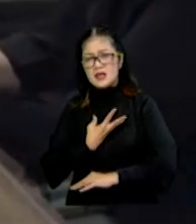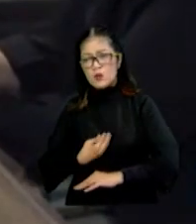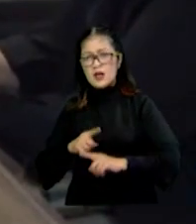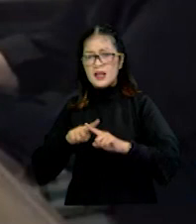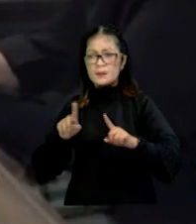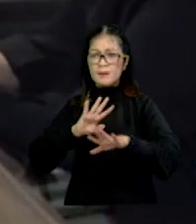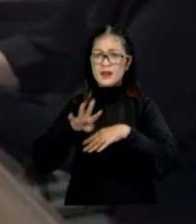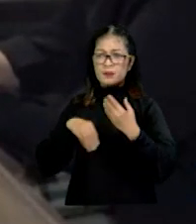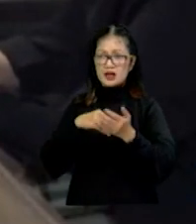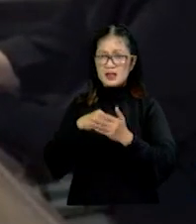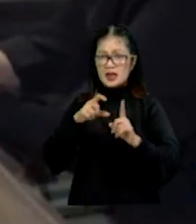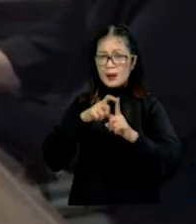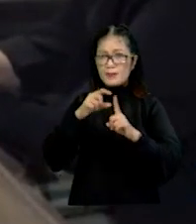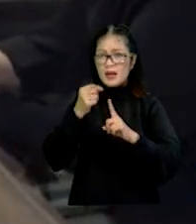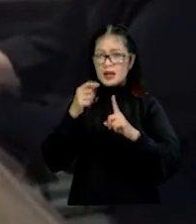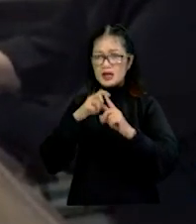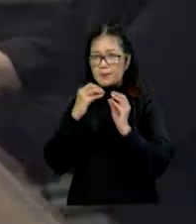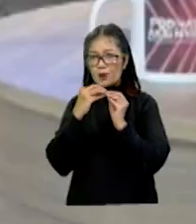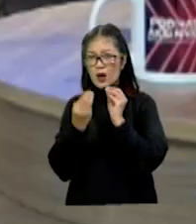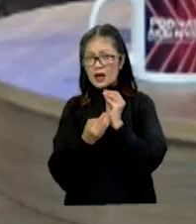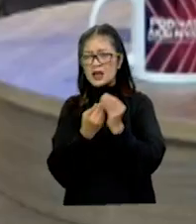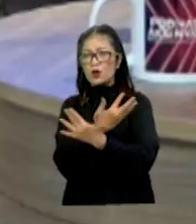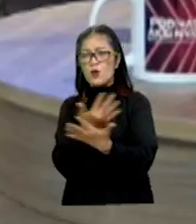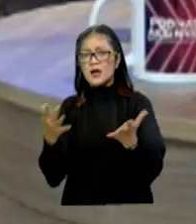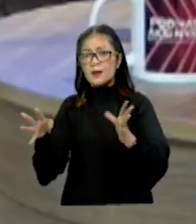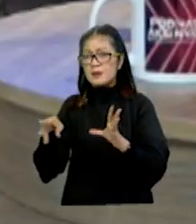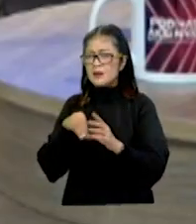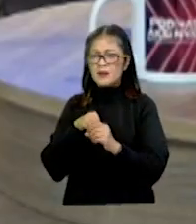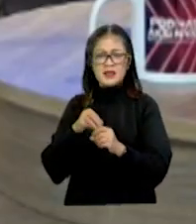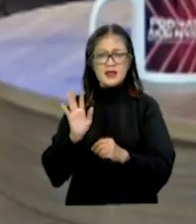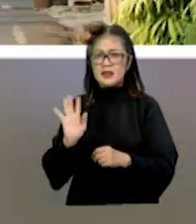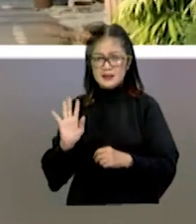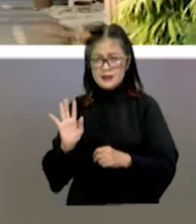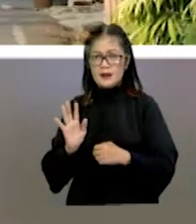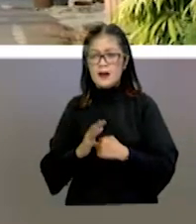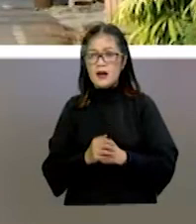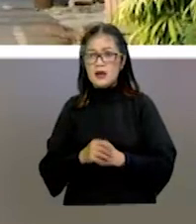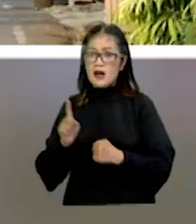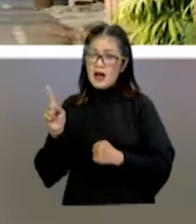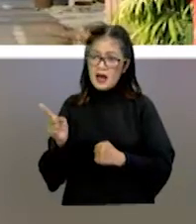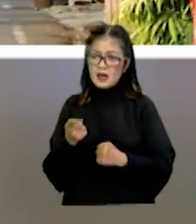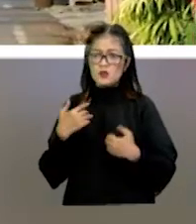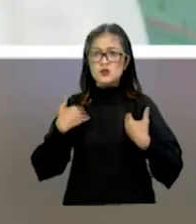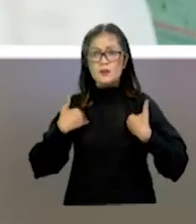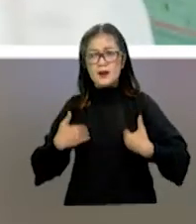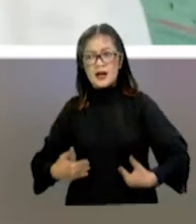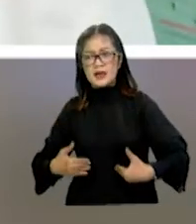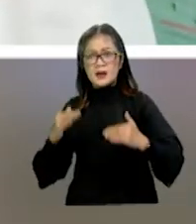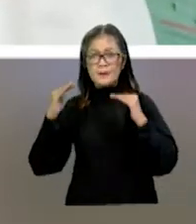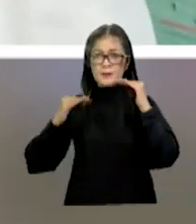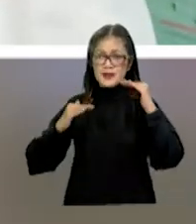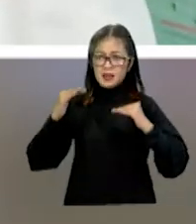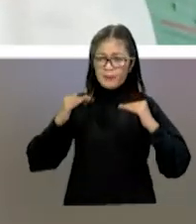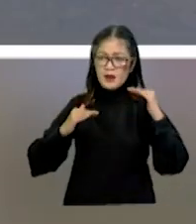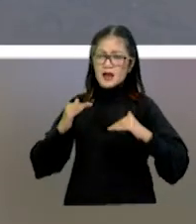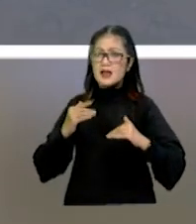Jakarta sebagai perwakilan masyarakat di Jakarta. Badan pertimbangan itu terdiri dari eksekutif dan legislatif. Oke. Nah, kalau